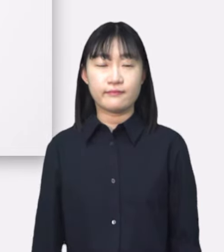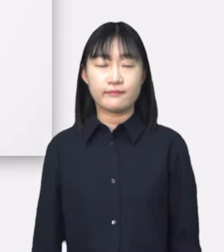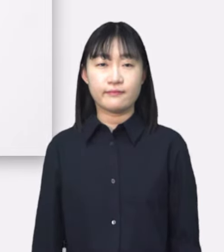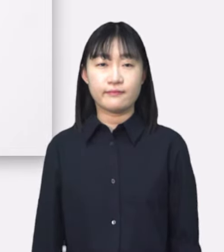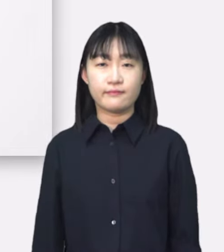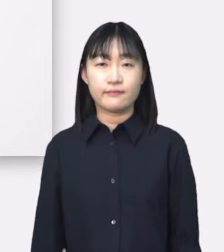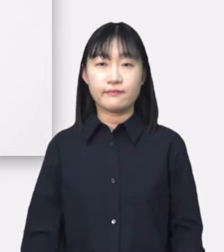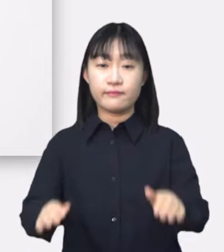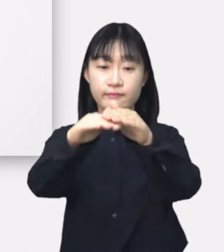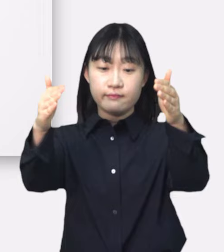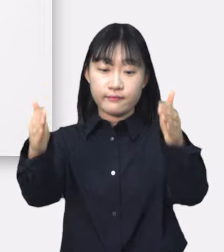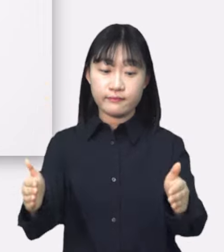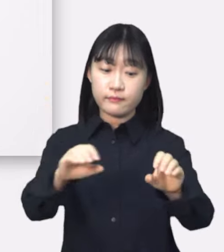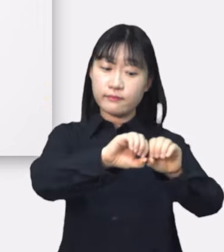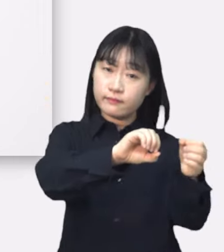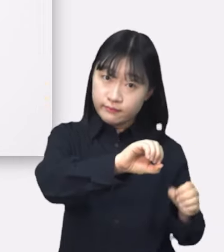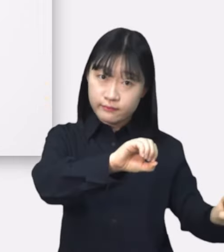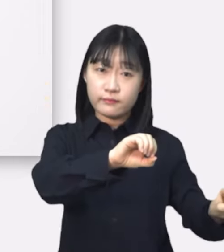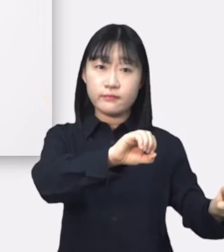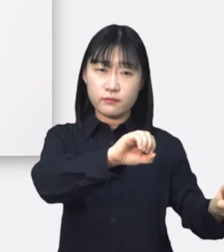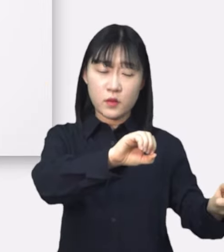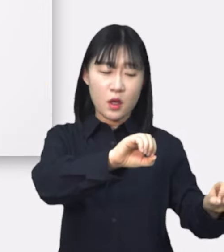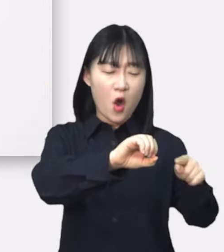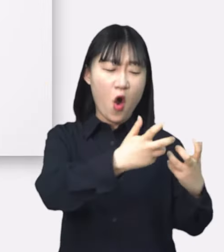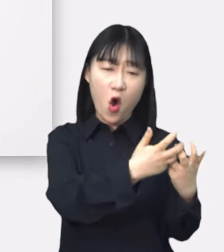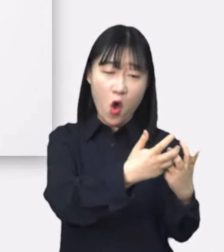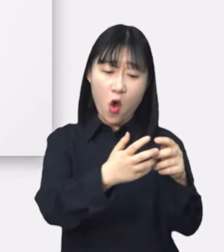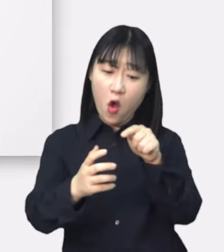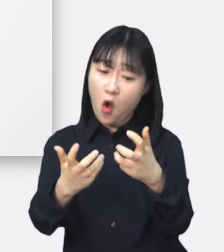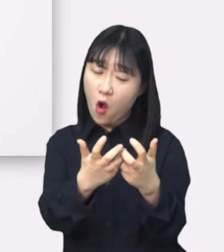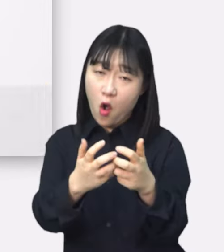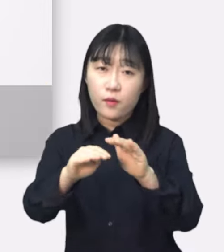배수부 및 제품 내부 동결 제거 조치 방법